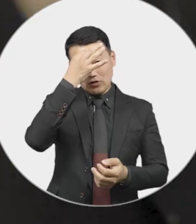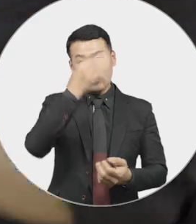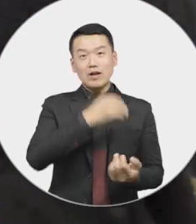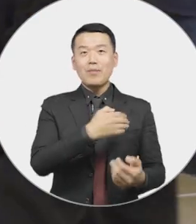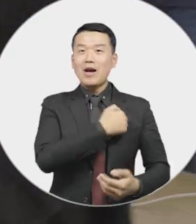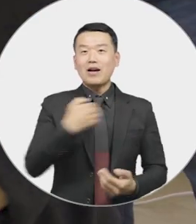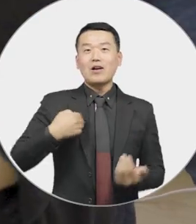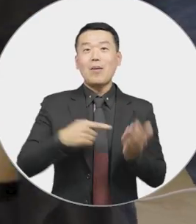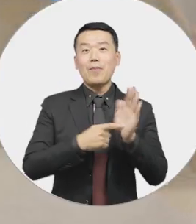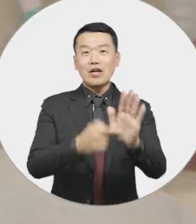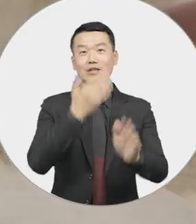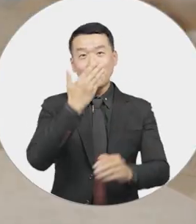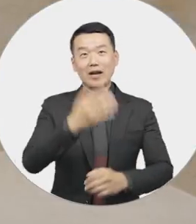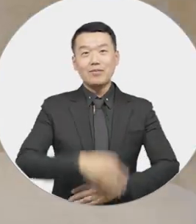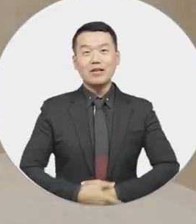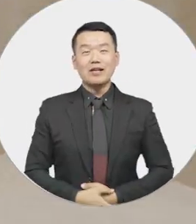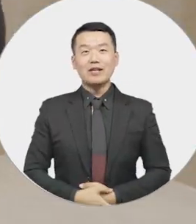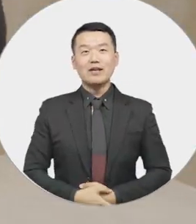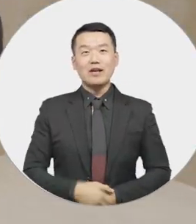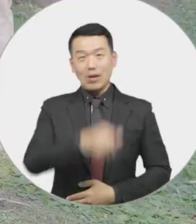길을 마음껏 펼쳐봅니다.